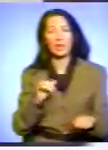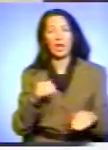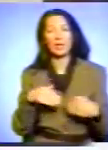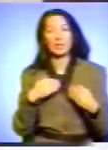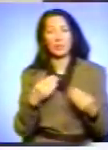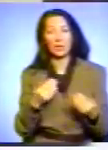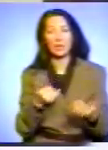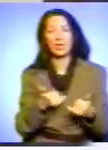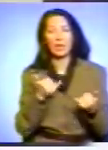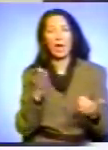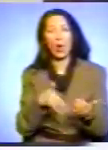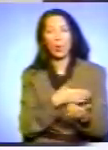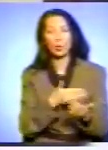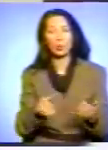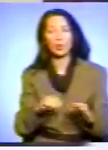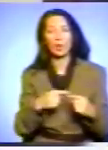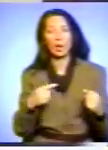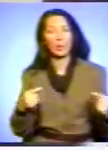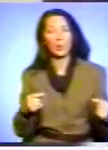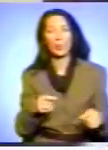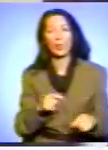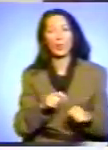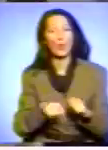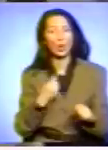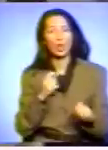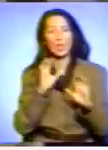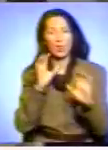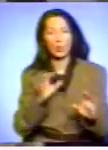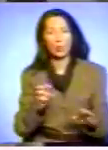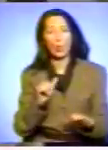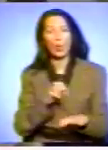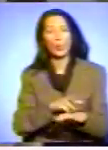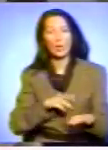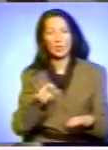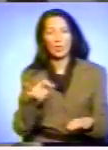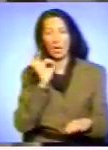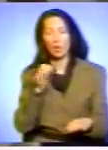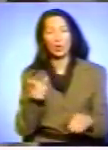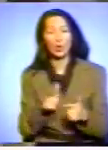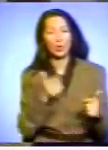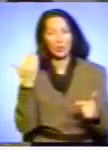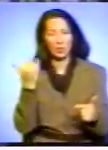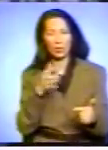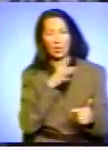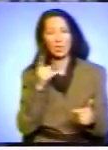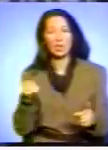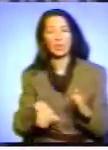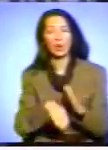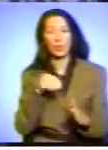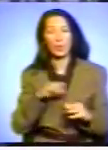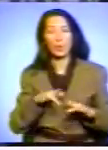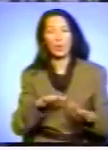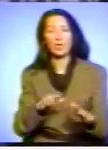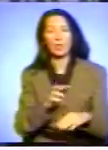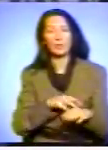для усунення будь-яких порушень закону. У міліції кажуть, готові давно. За час передвиборної кампанії правоохоронці вже